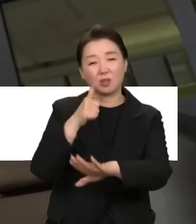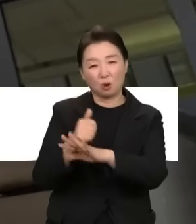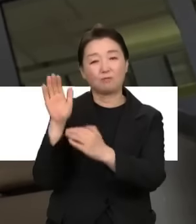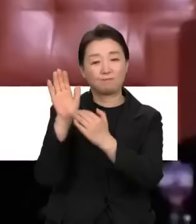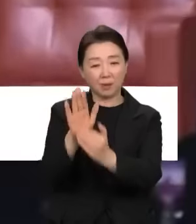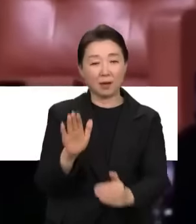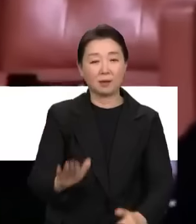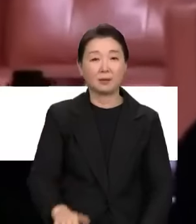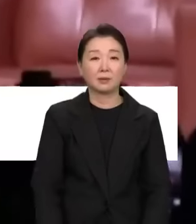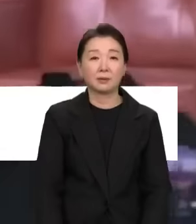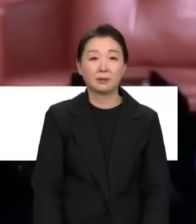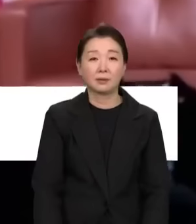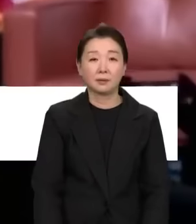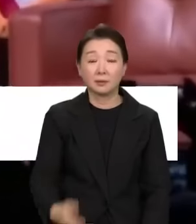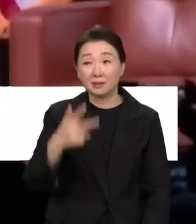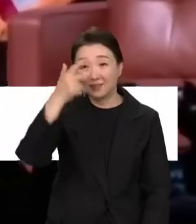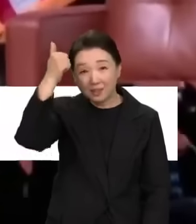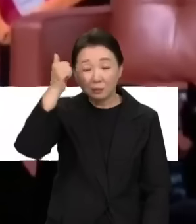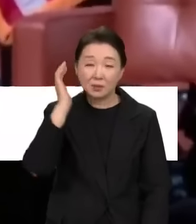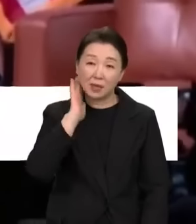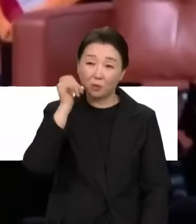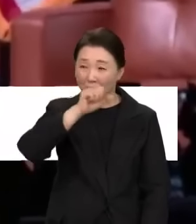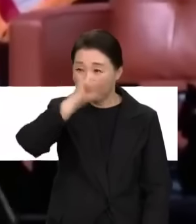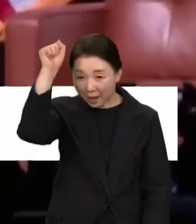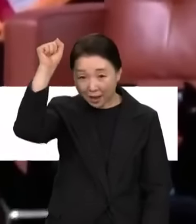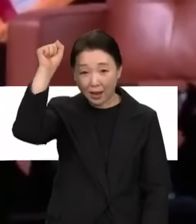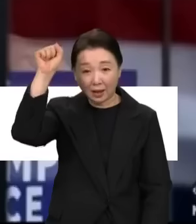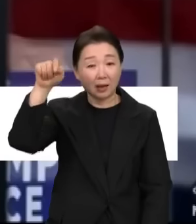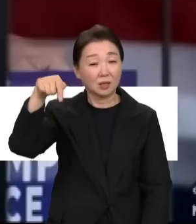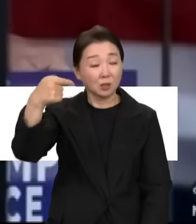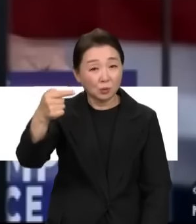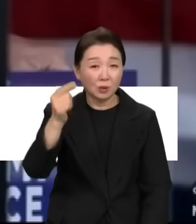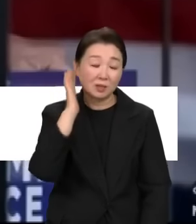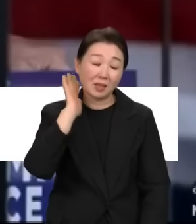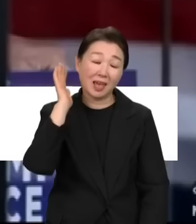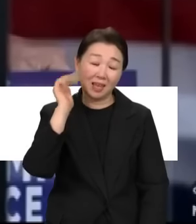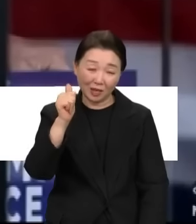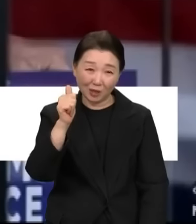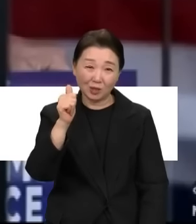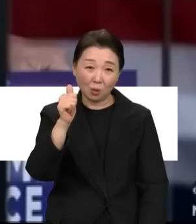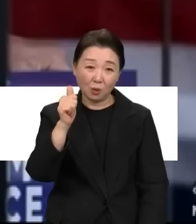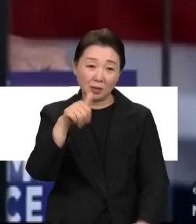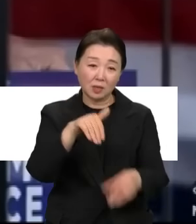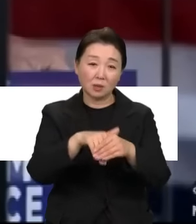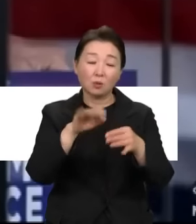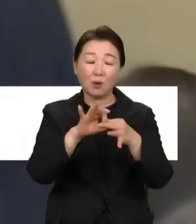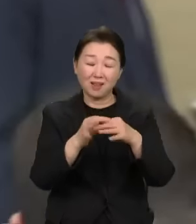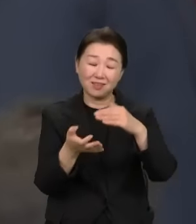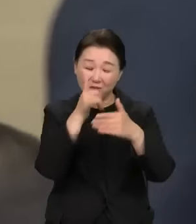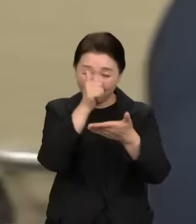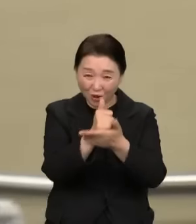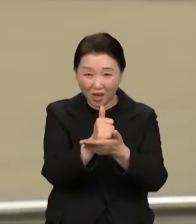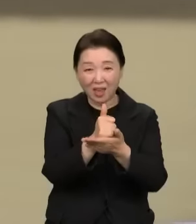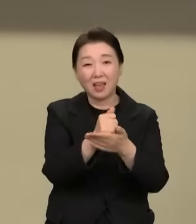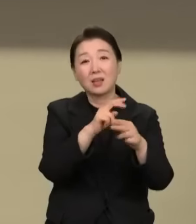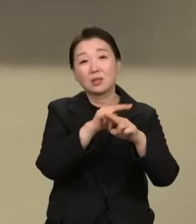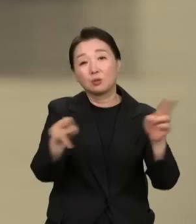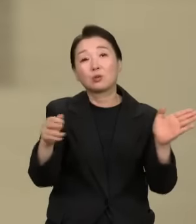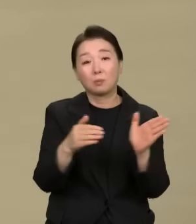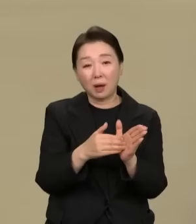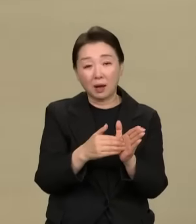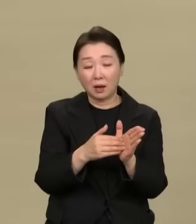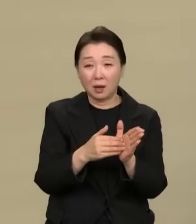결정했습니다. 이로써 트럼프는 대통령에 당선되면서 대선 뒤집기 혐의를 씻어내게 됐습니다. 앞서 바이든